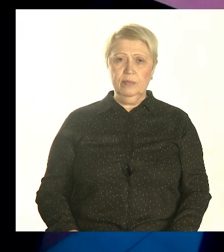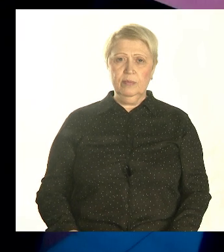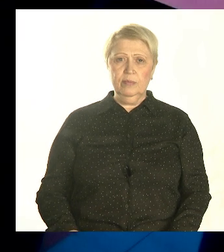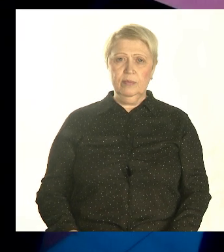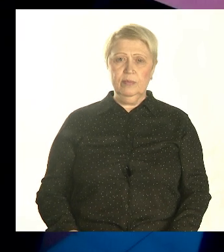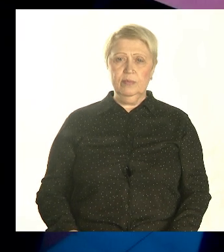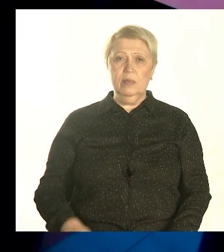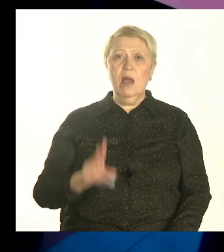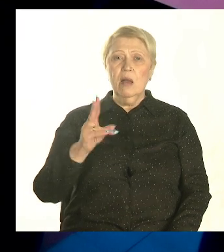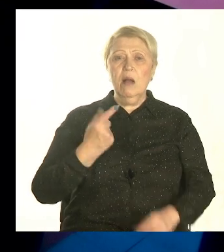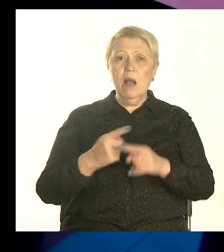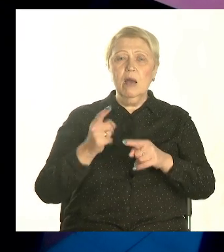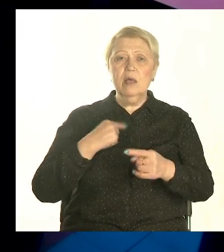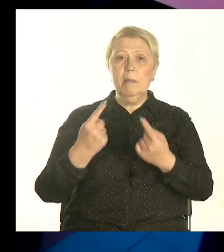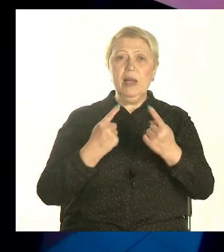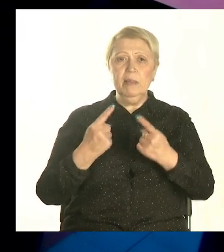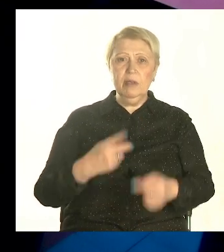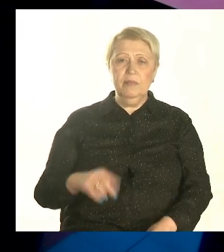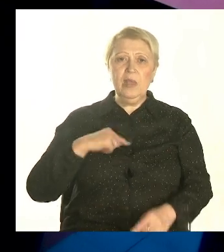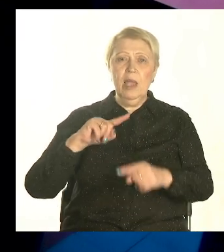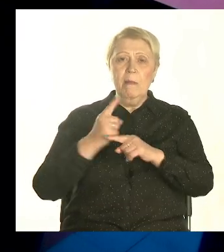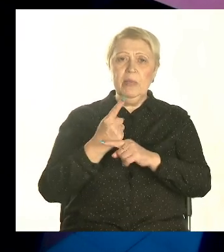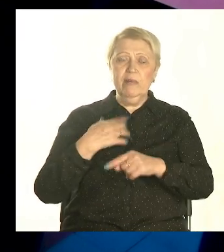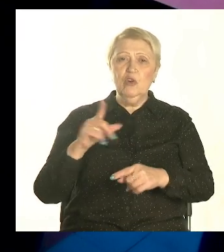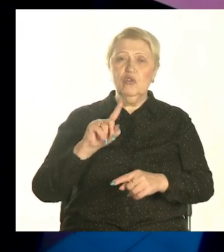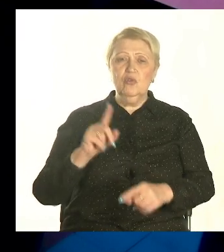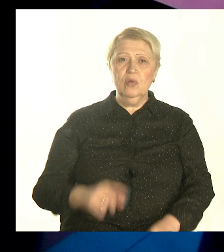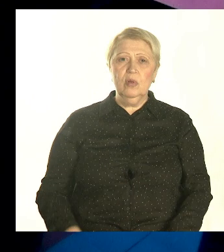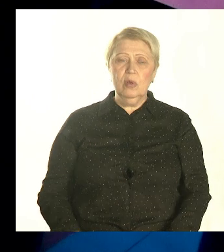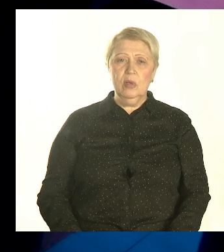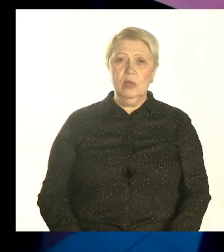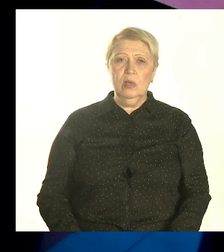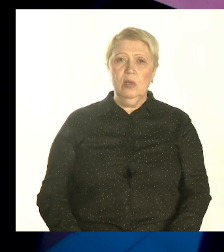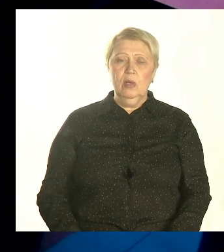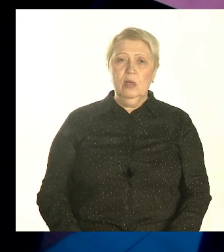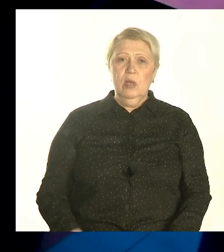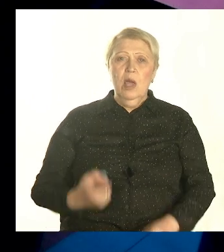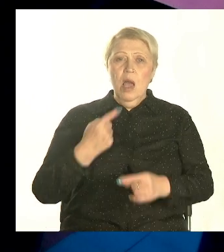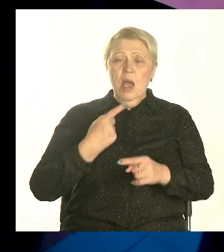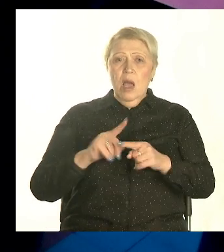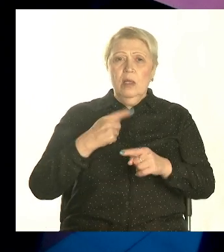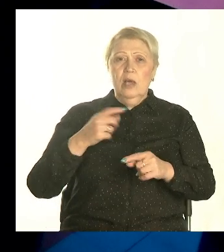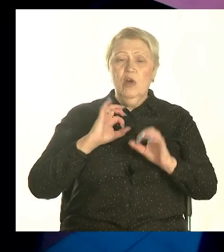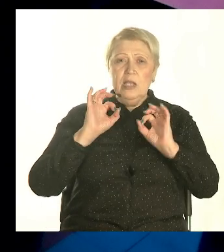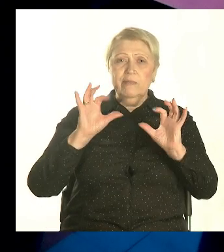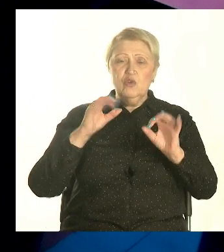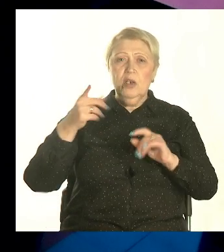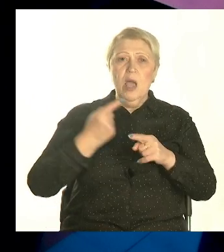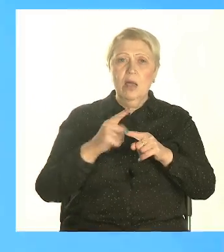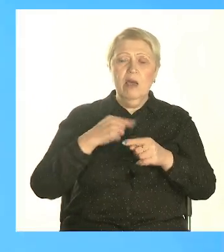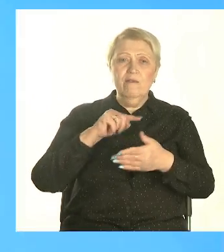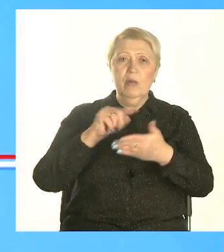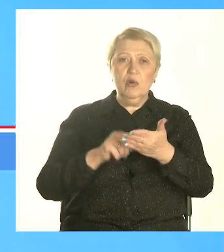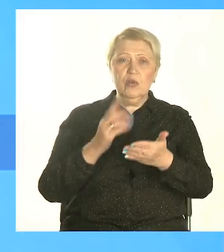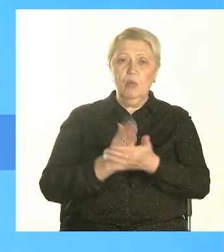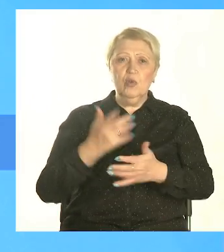Как прокомментируете это? Давайте прокомментирую. Первое. Вот эти то, что озвучили вопросы, проблемы, они, в принципе,